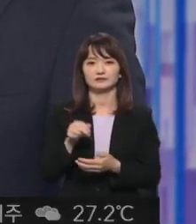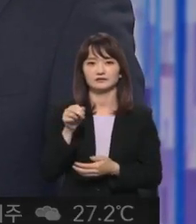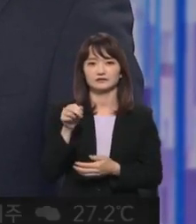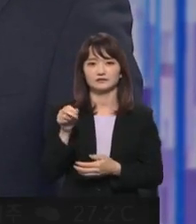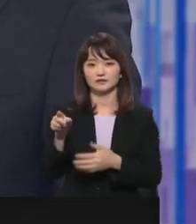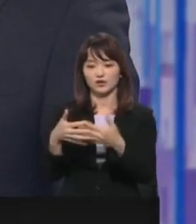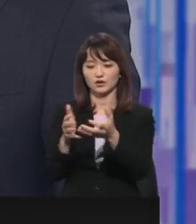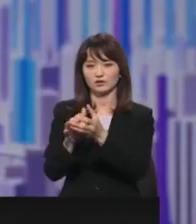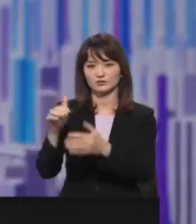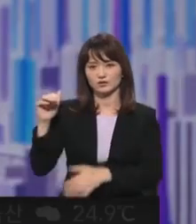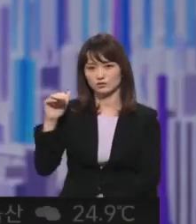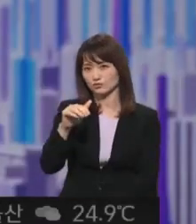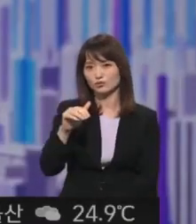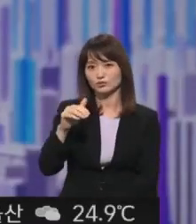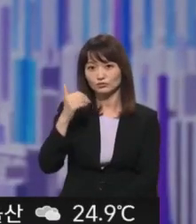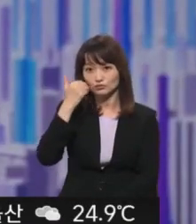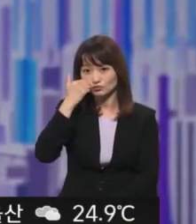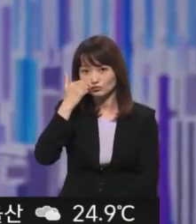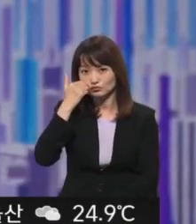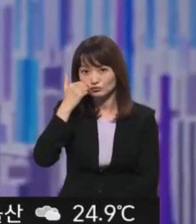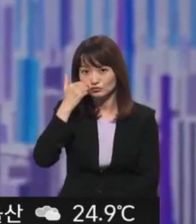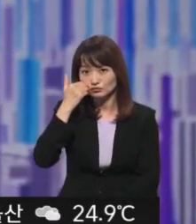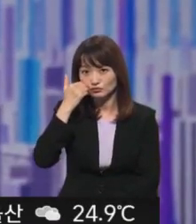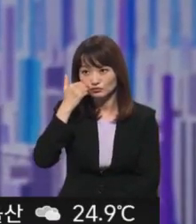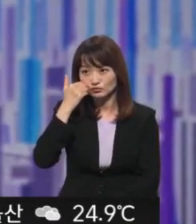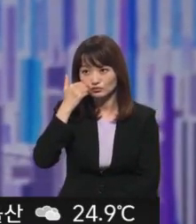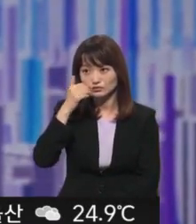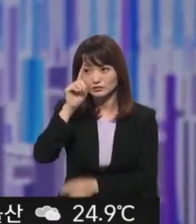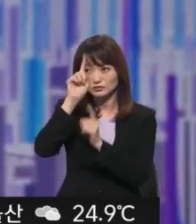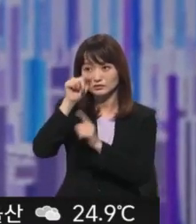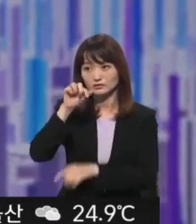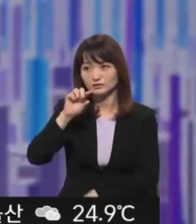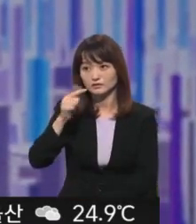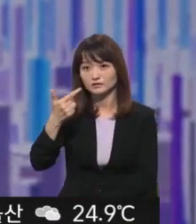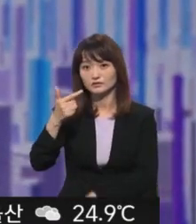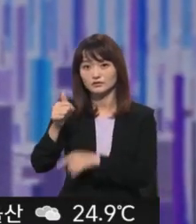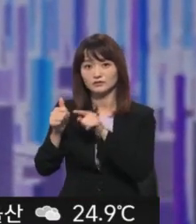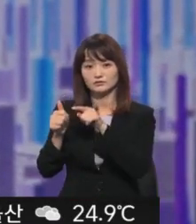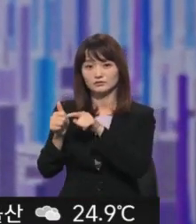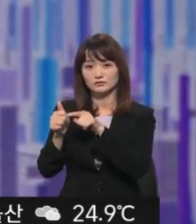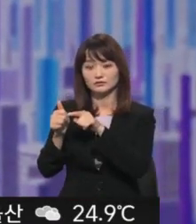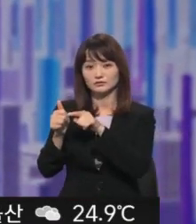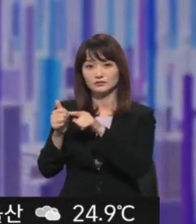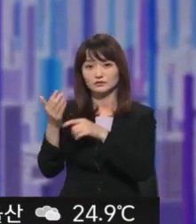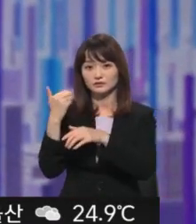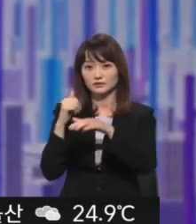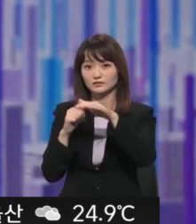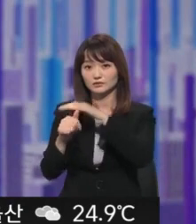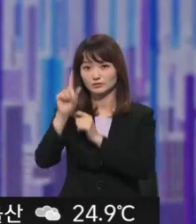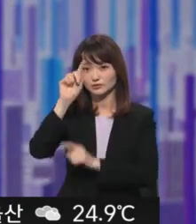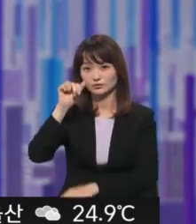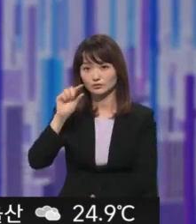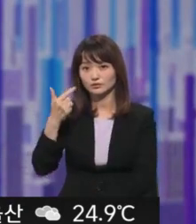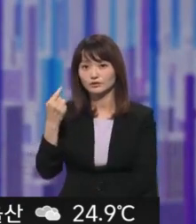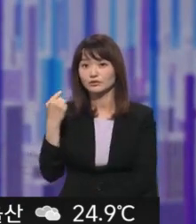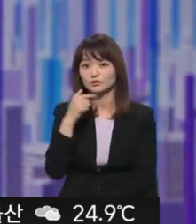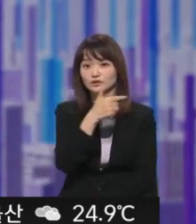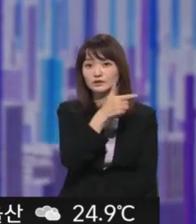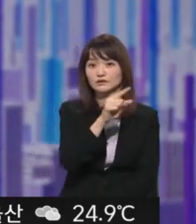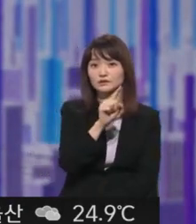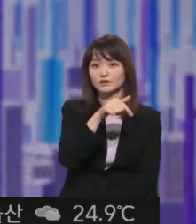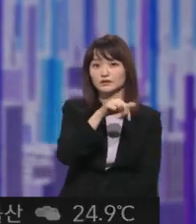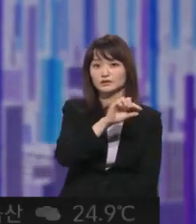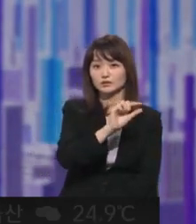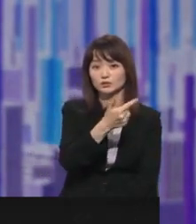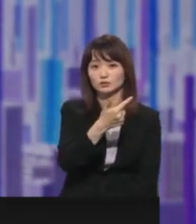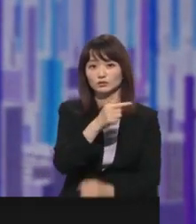최전방 대어 공격수가 누구야 그럼 사실상 이준석 전 대표 잖아요 그래서 이준석 전 대표가 어제는 나경은 전